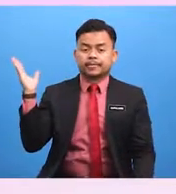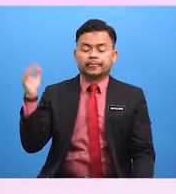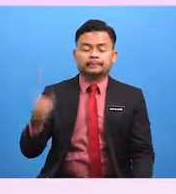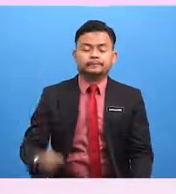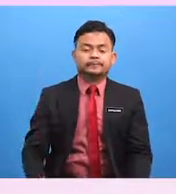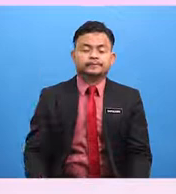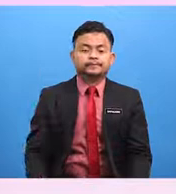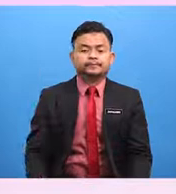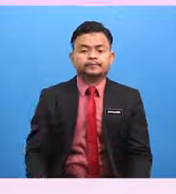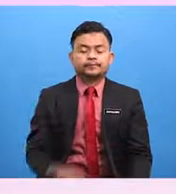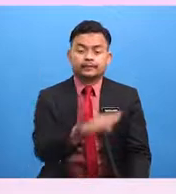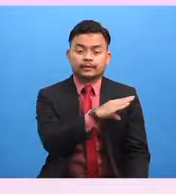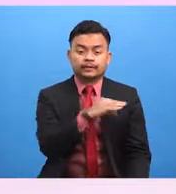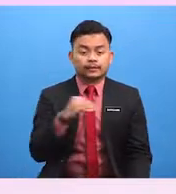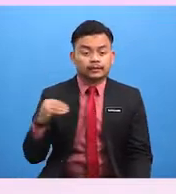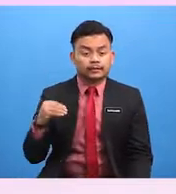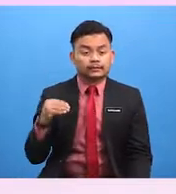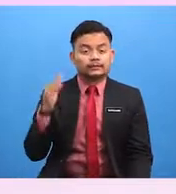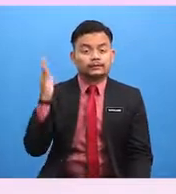Mesir dan juga kemah.